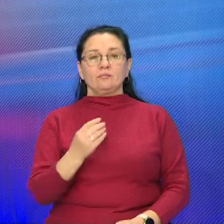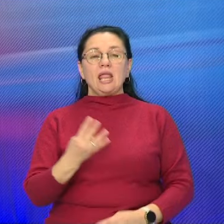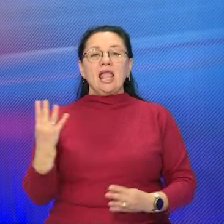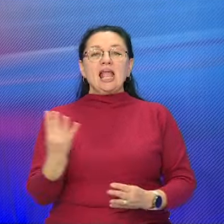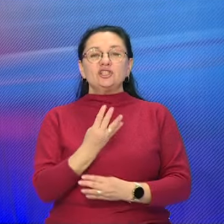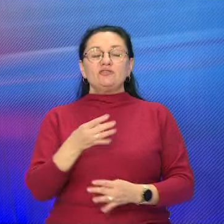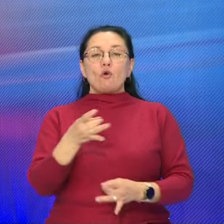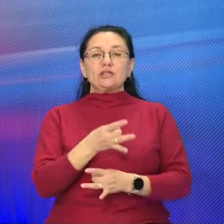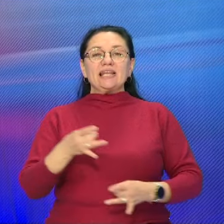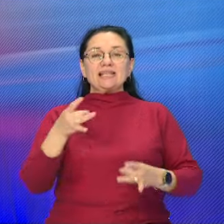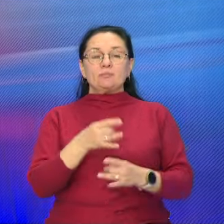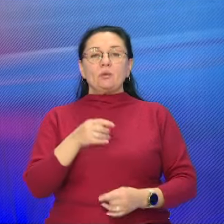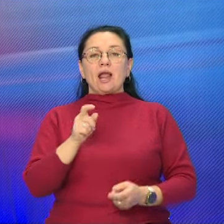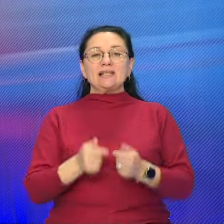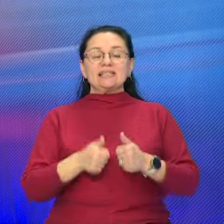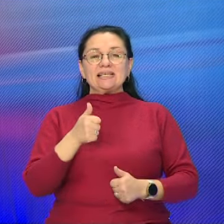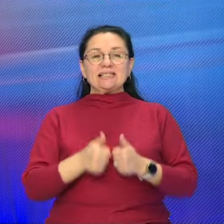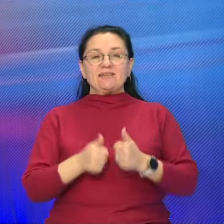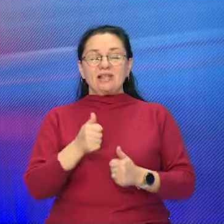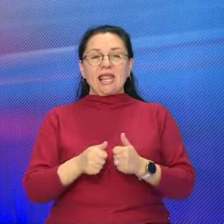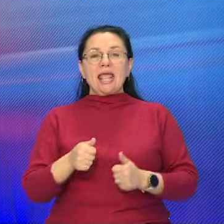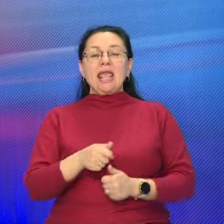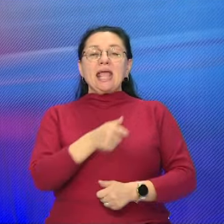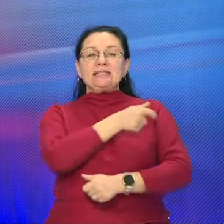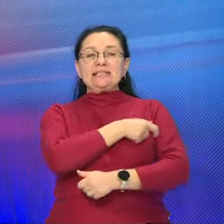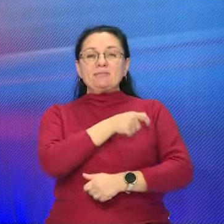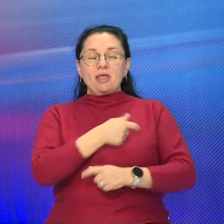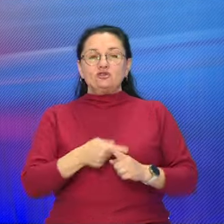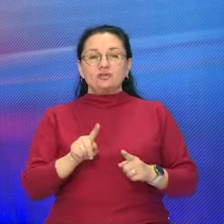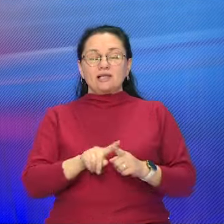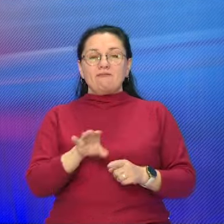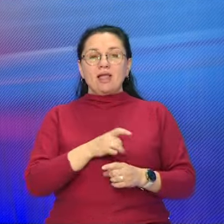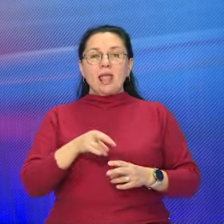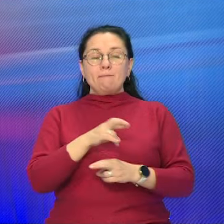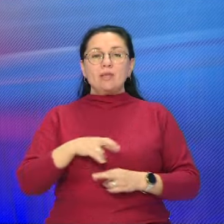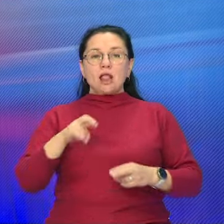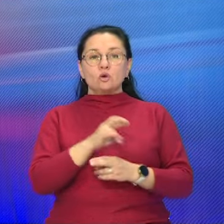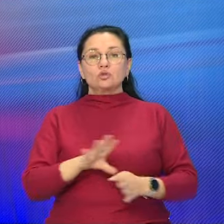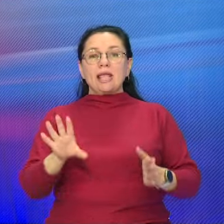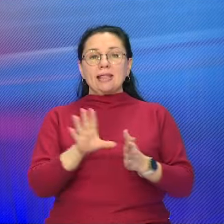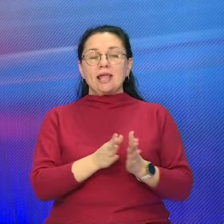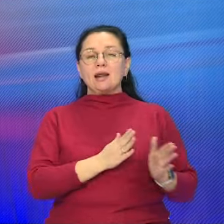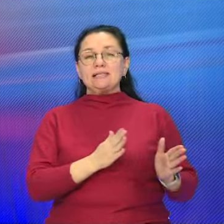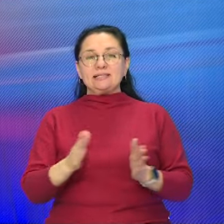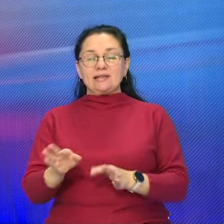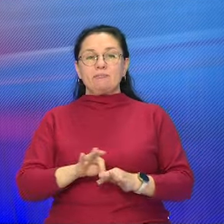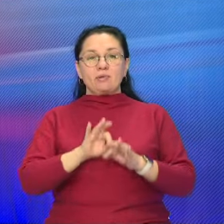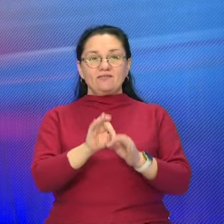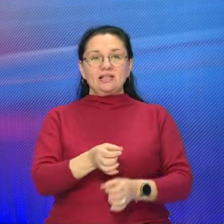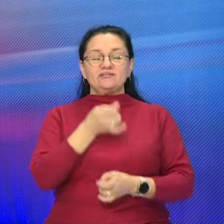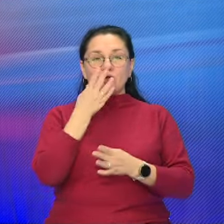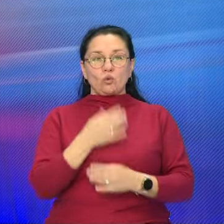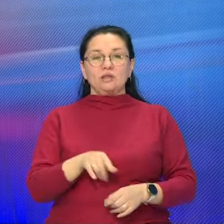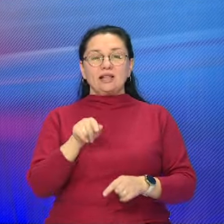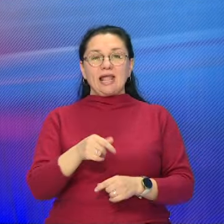Четвертые республиканские споборництвы диспетчерского и оперативного персоналу белорусской энергосистемы прошли у Гродне.